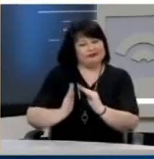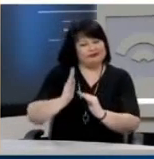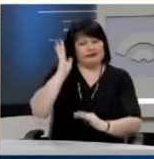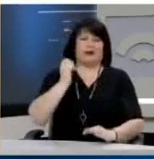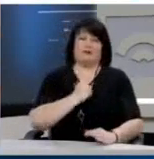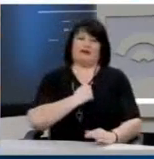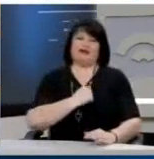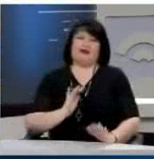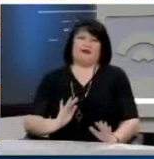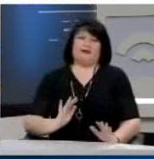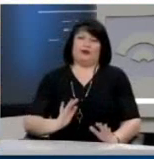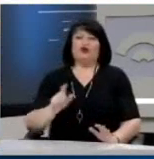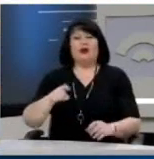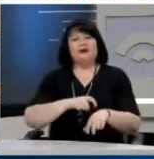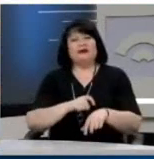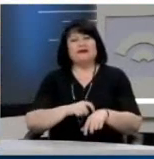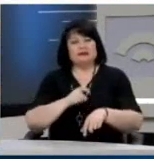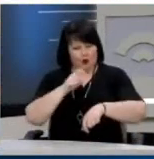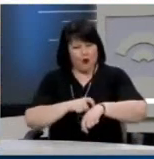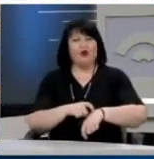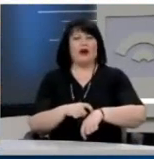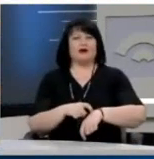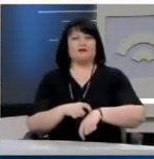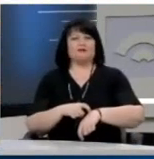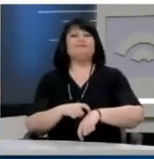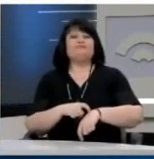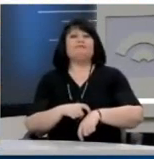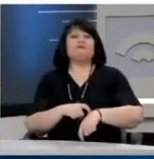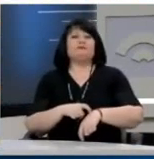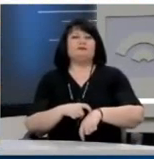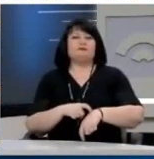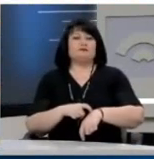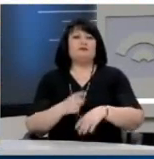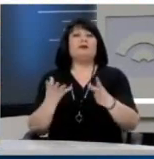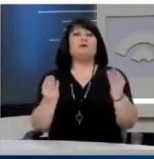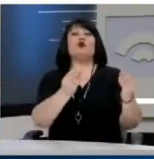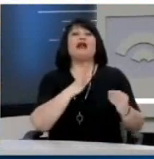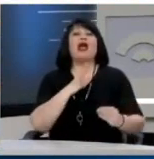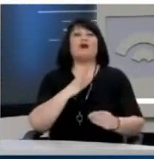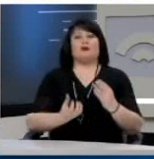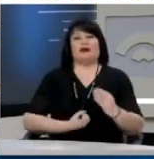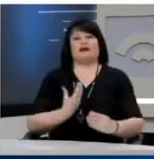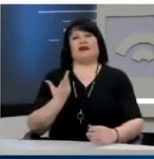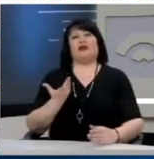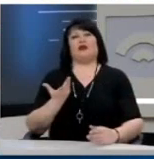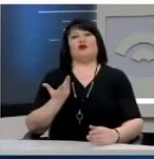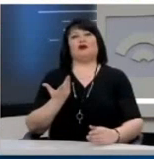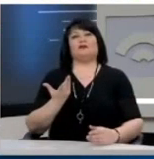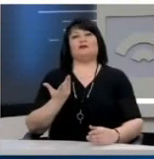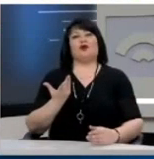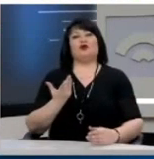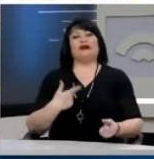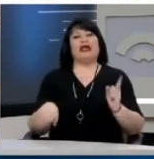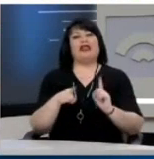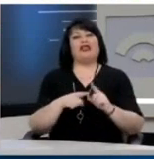Και πιστεύουμε ότι τώρα έχει έρθει η ώρα. Έχει έρθει η ώρα οι πολλοί να σταθούν αυτή τη θετική